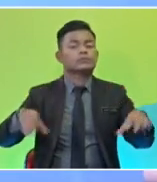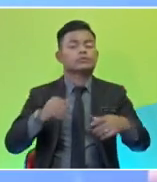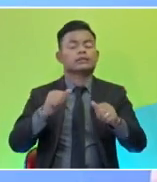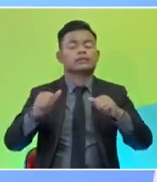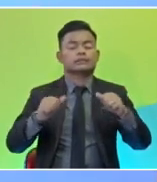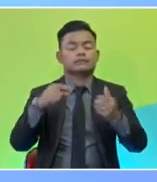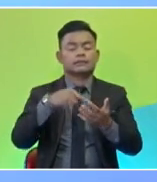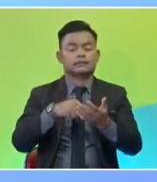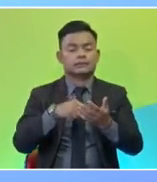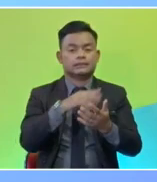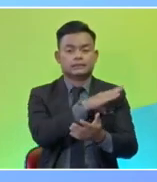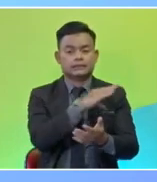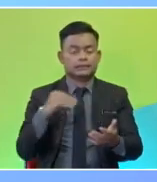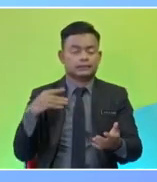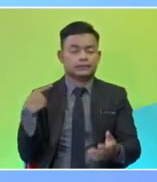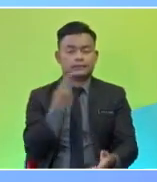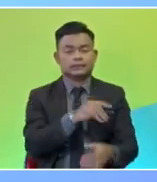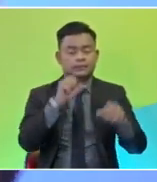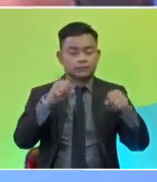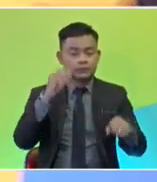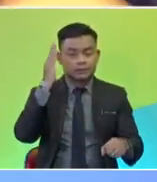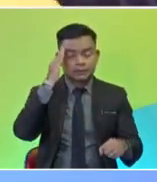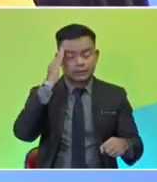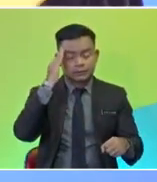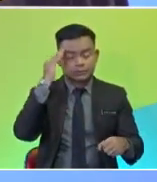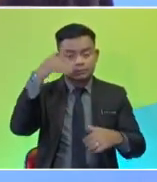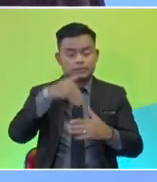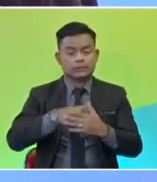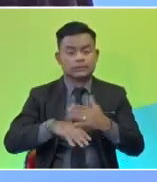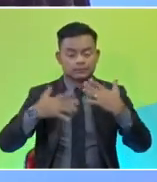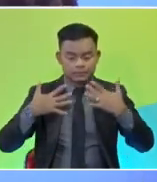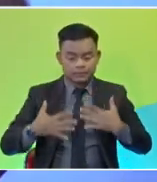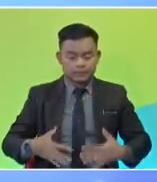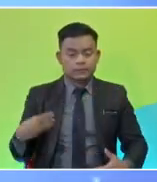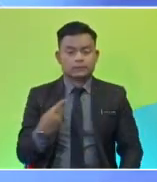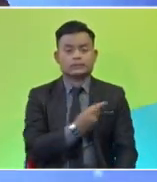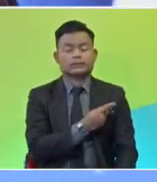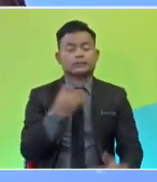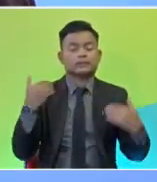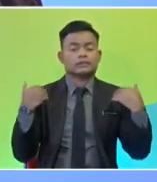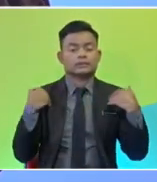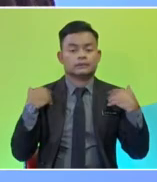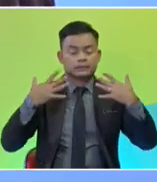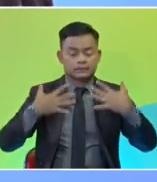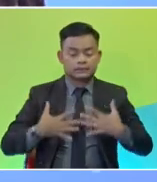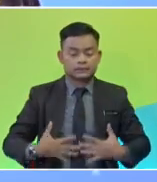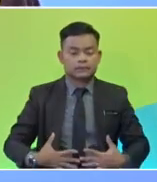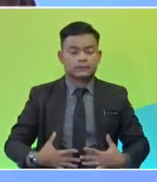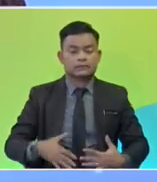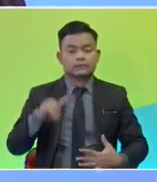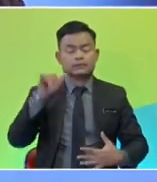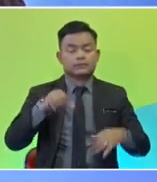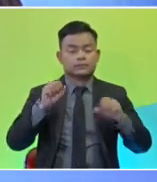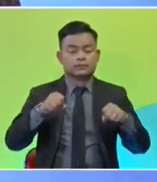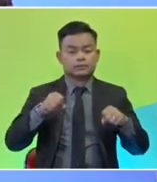dalam badan kita ini ada rangka-rangkanya membantu kita dalam berjalan melompat dan